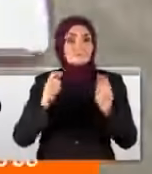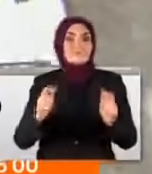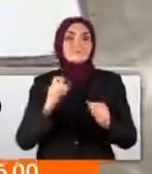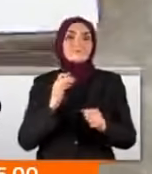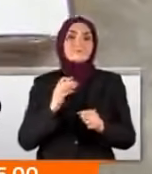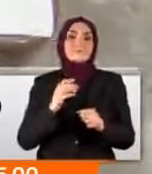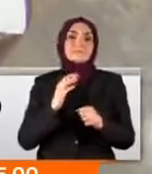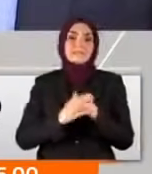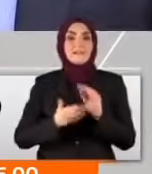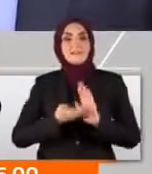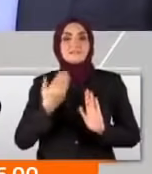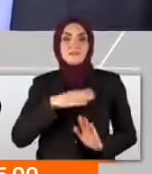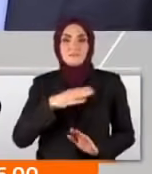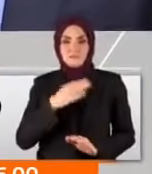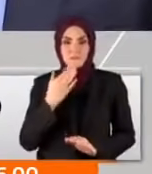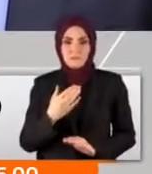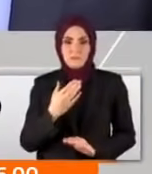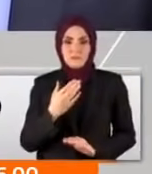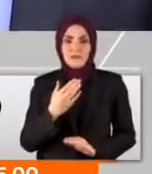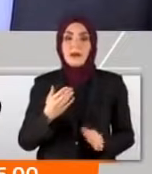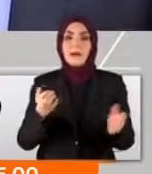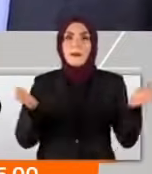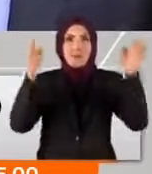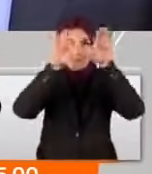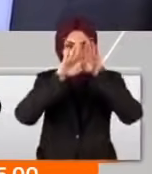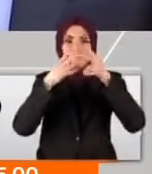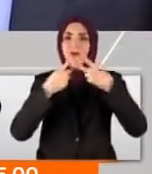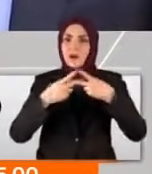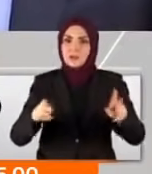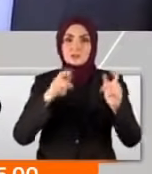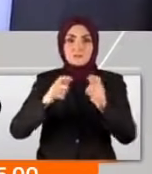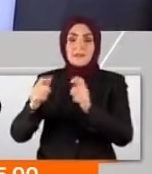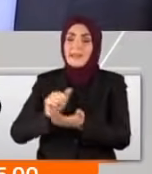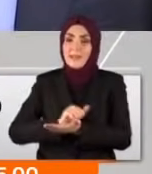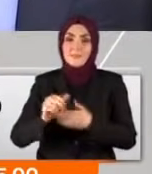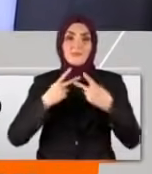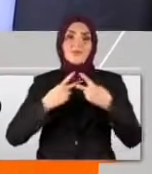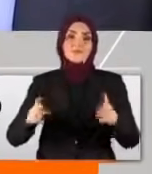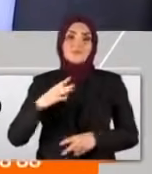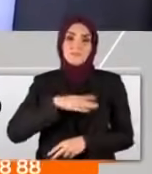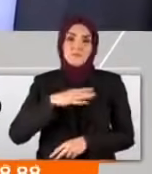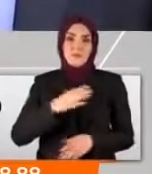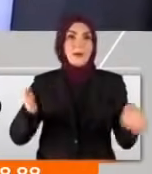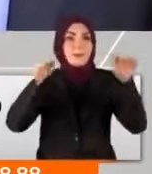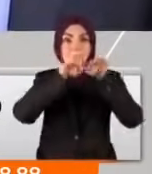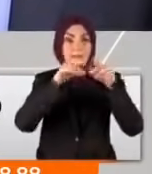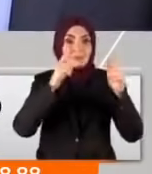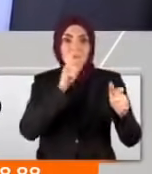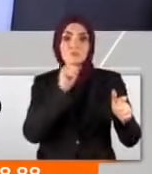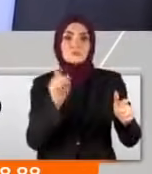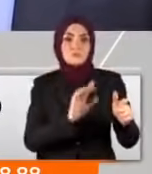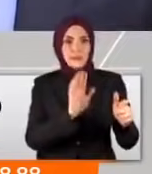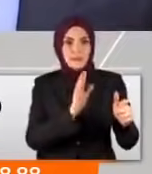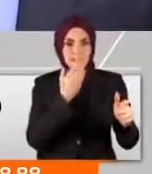sadece saatle sınırlı değil. Kapalı ve açık alanların da komple faaliyete girmesi, kapalı alanlarda %50, açık